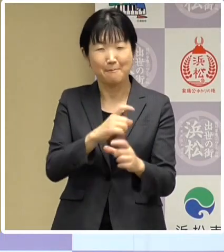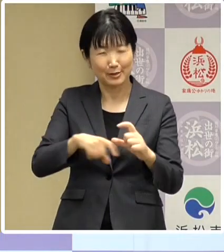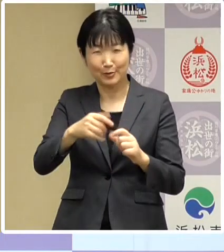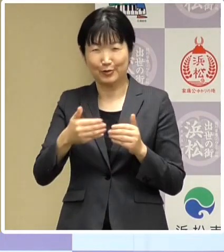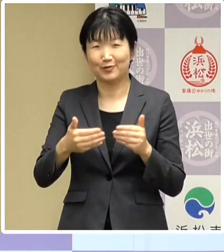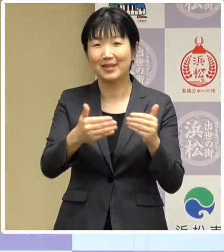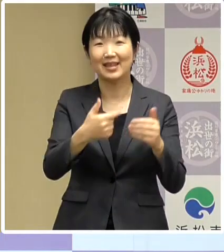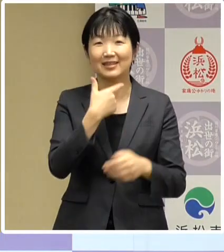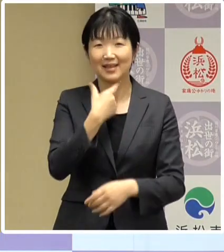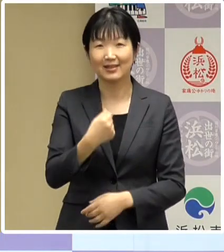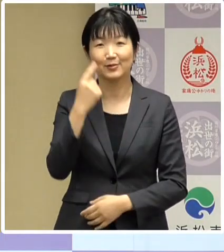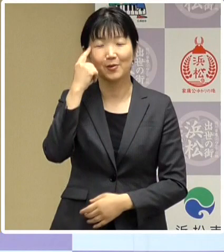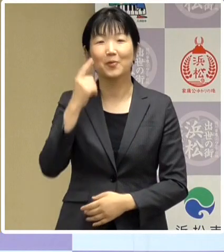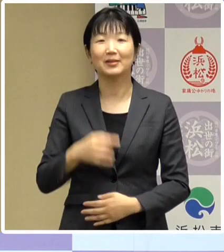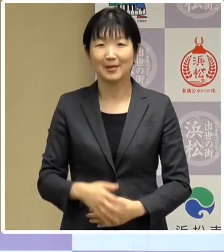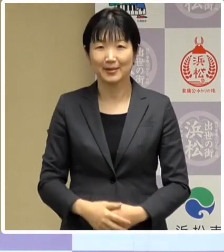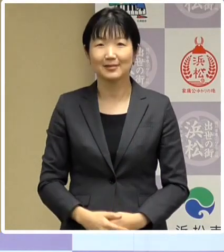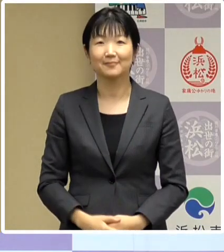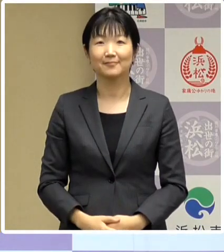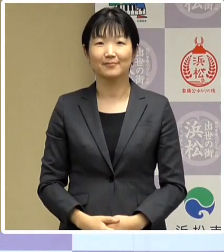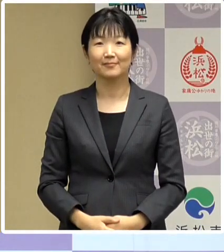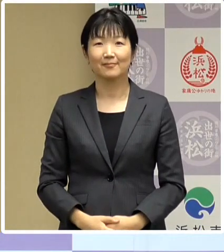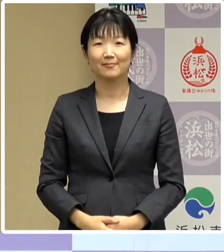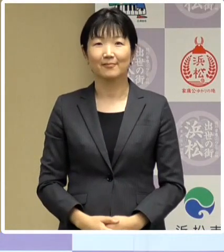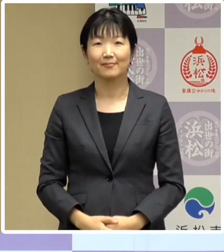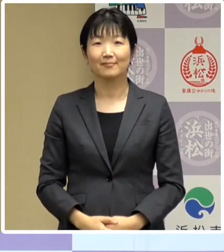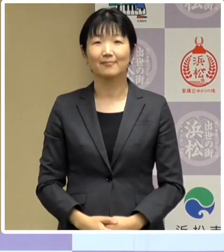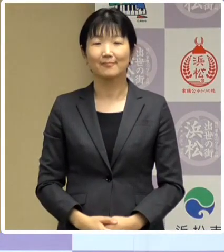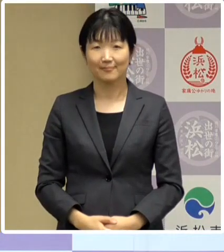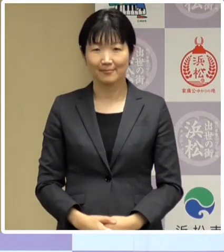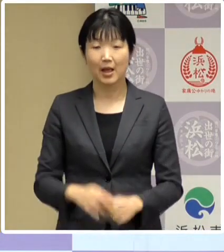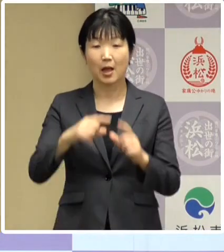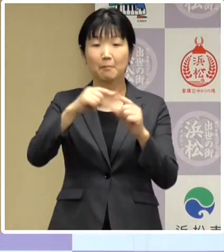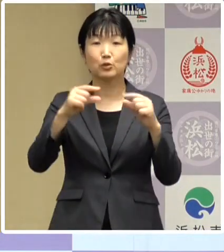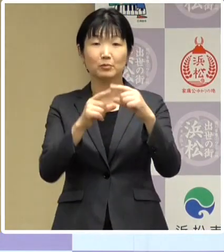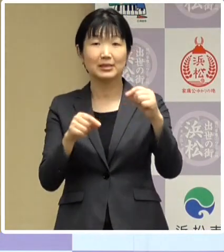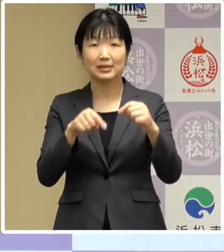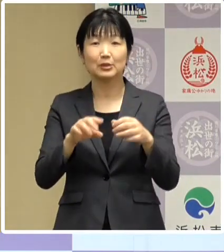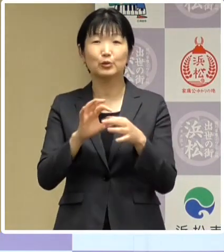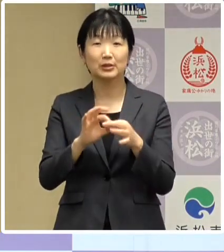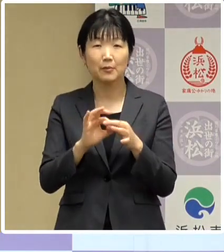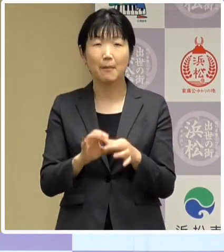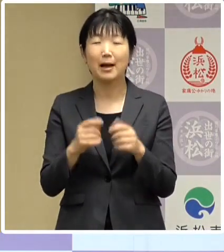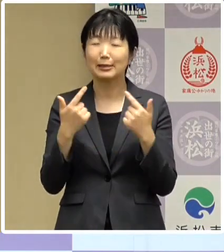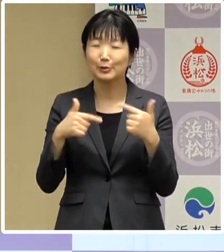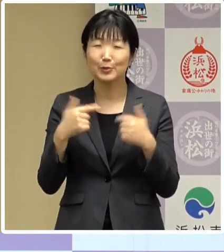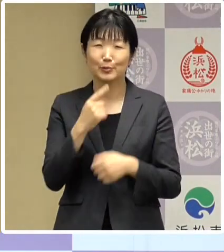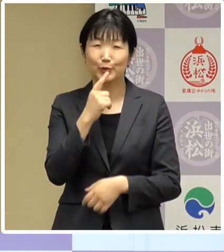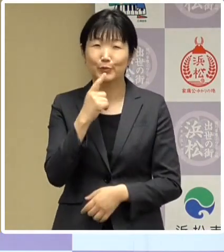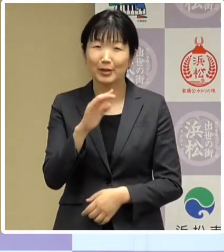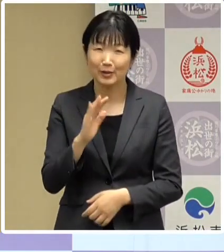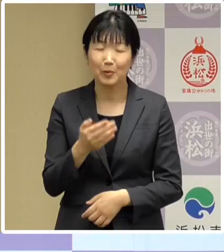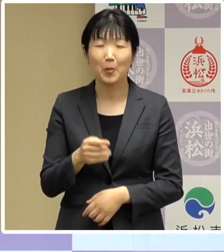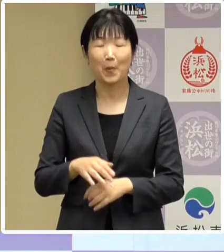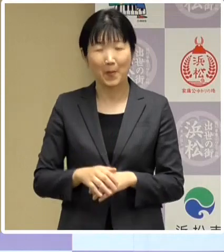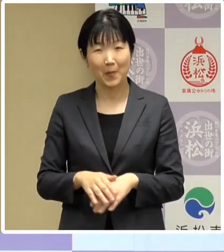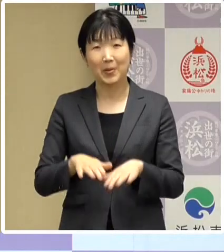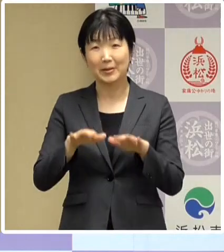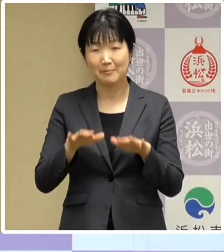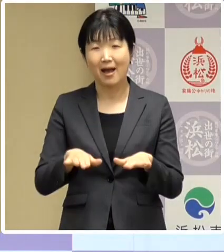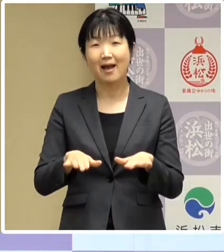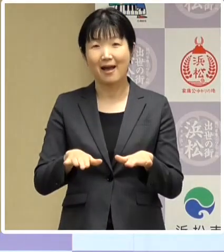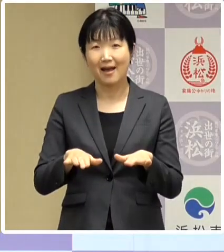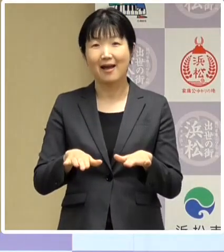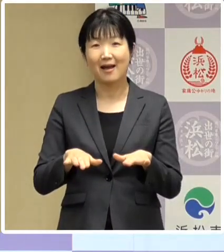いなというふうに思っております。まあ、松尾市についてはもう毎回、まあ、言ってますけども、実はまあ水面下でいろいろ、まあ、